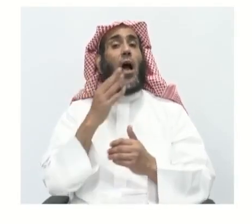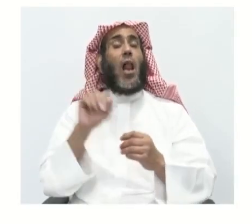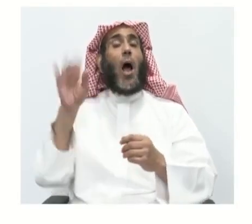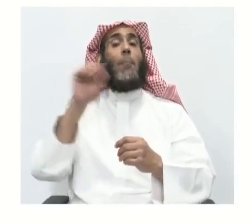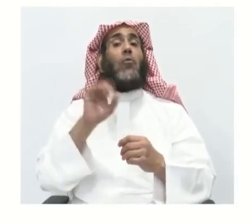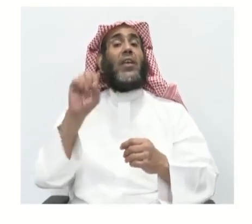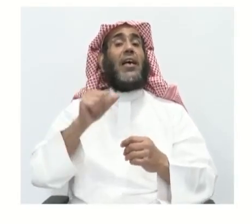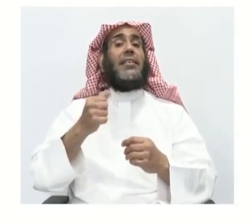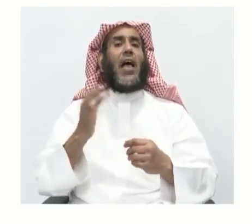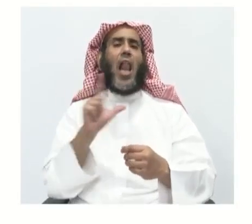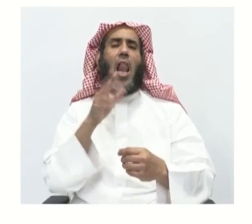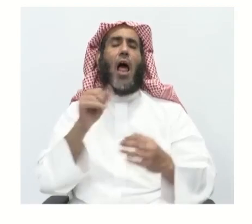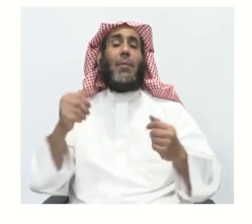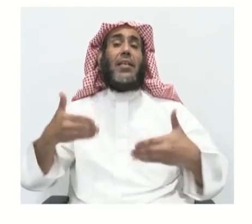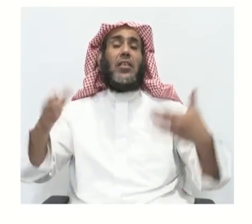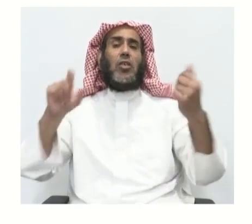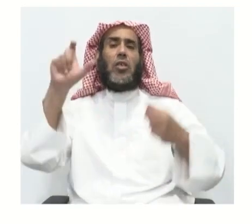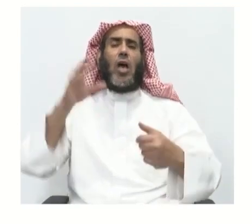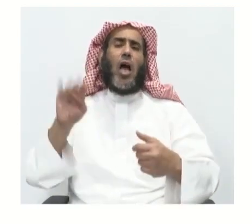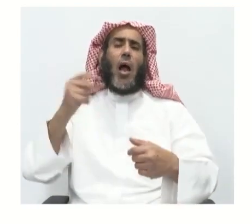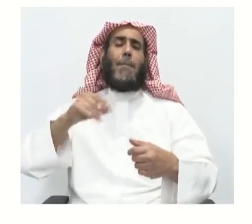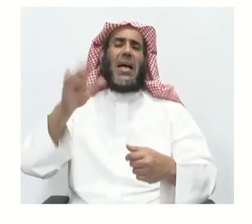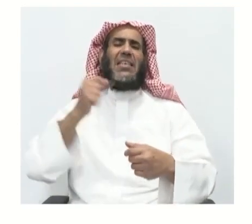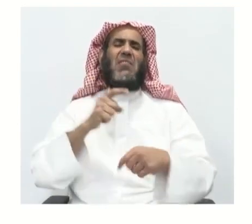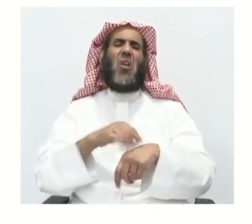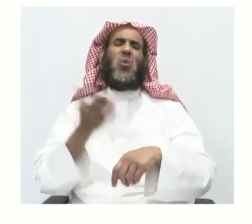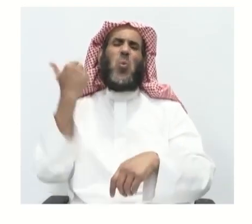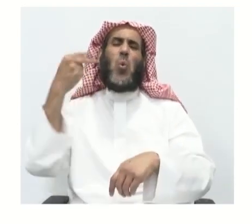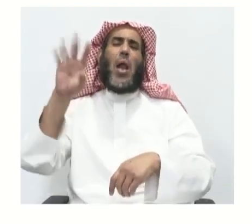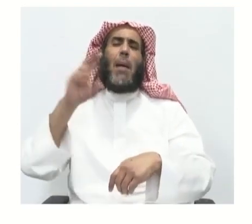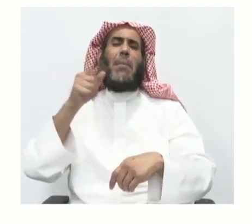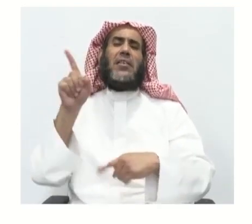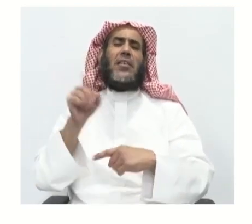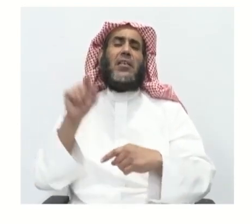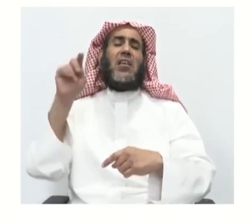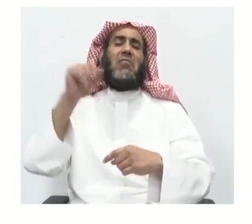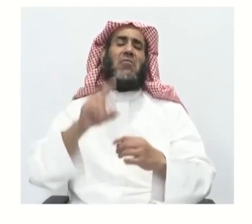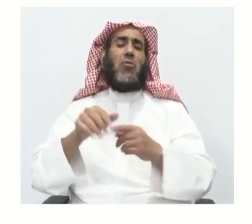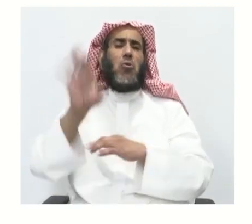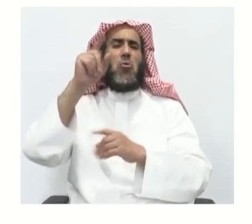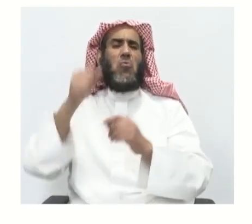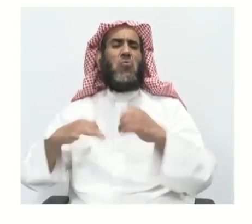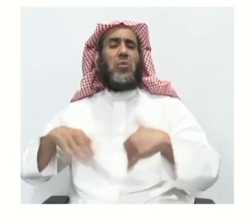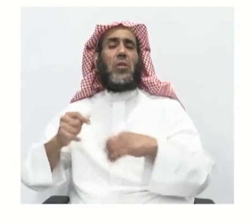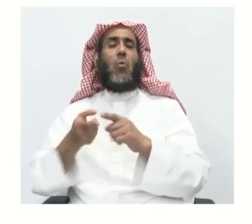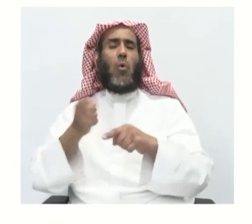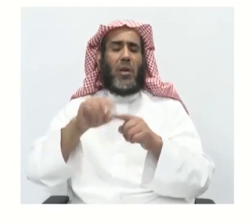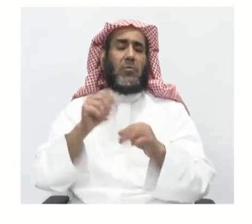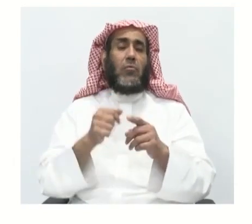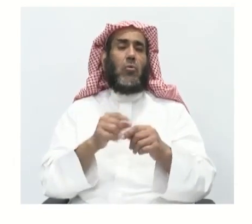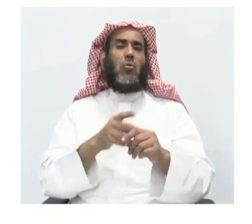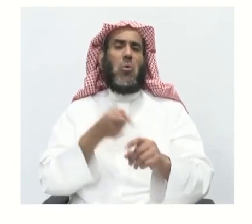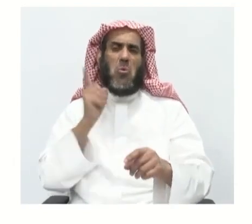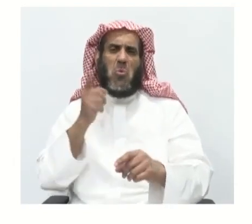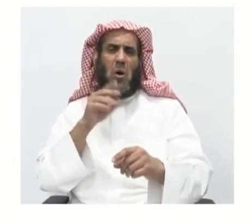الحمداني طبعا ابو فراس الحمداني شاعر عباسي في عصر العباسي كان في بلاط ايضا سيف الدوله وهو ابن عم سيف الدوله يعاتب